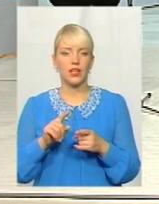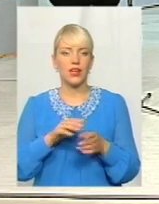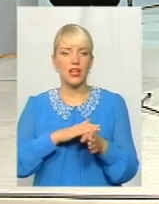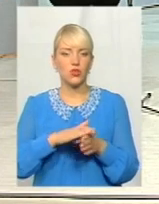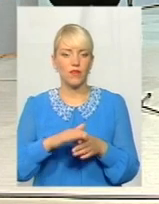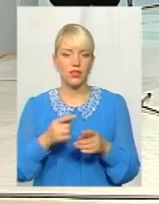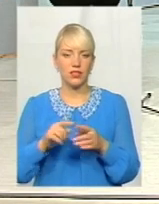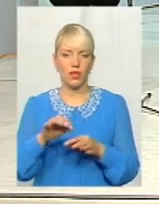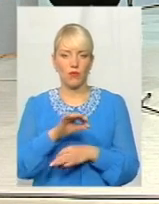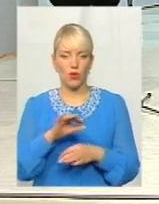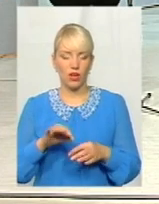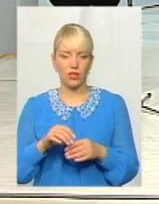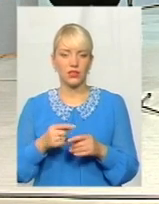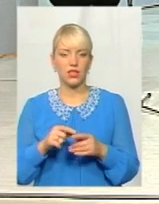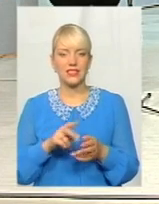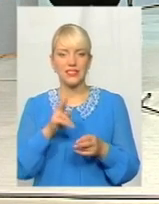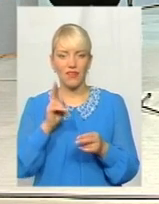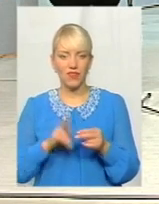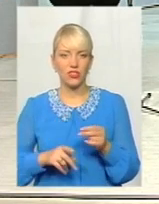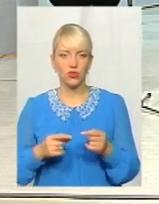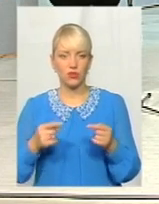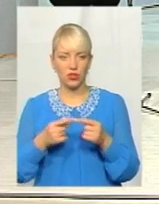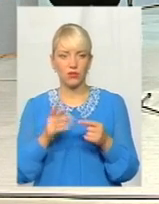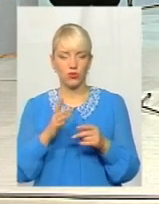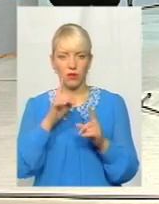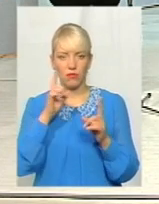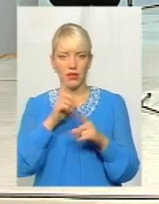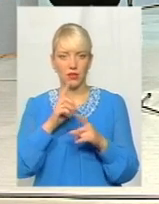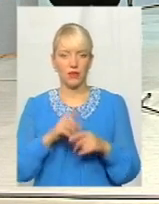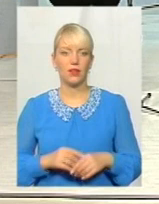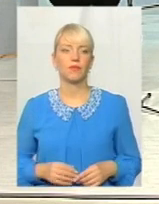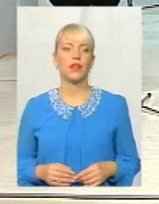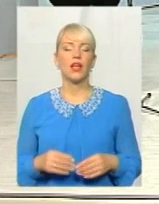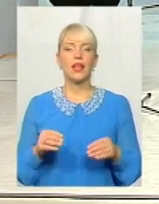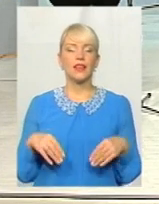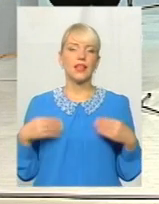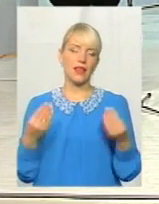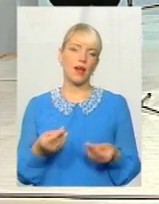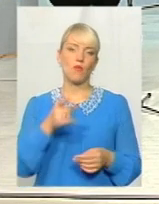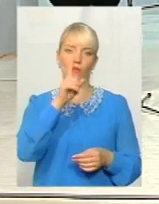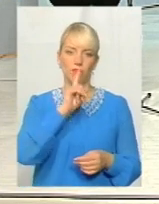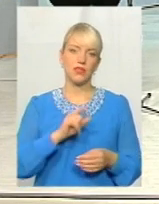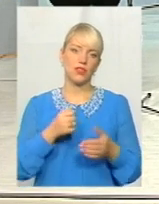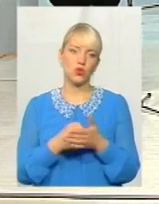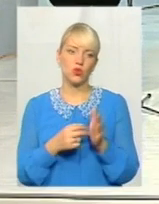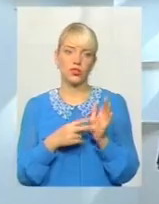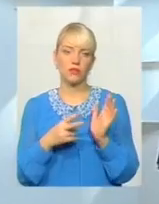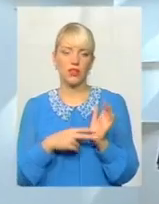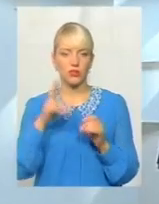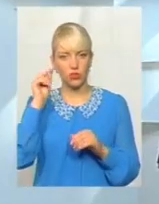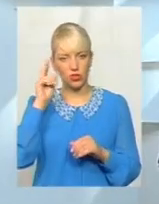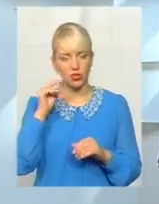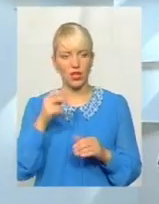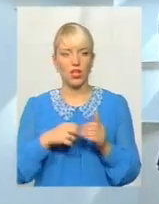буде мінімальна. Так чи ні? Дивіться, даємо ми місяць. Знову ж таки, до 17 числа, до 17